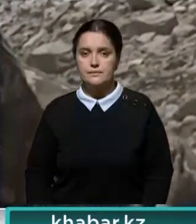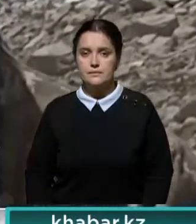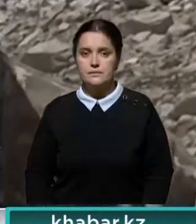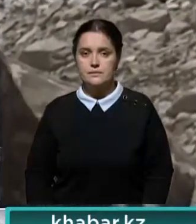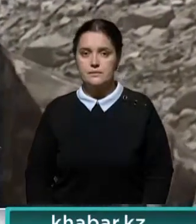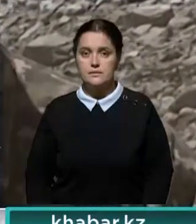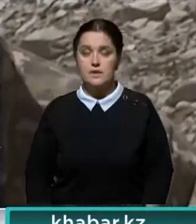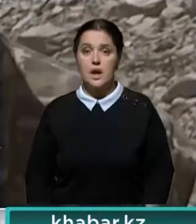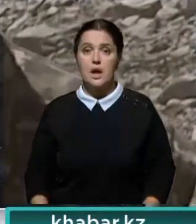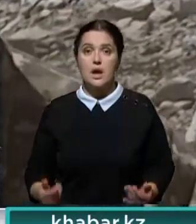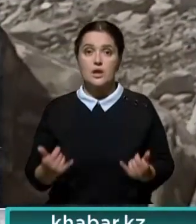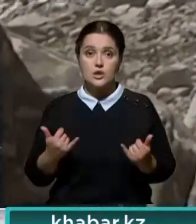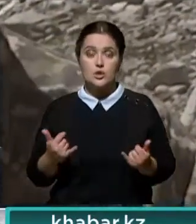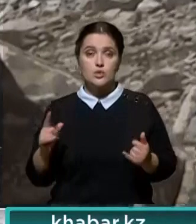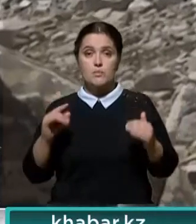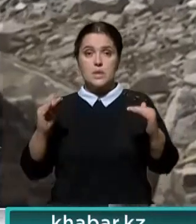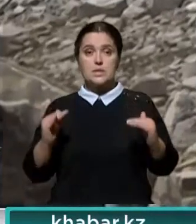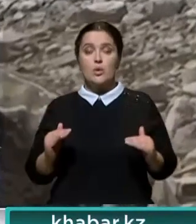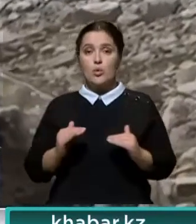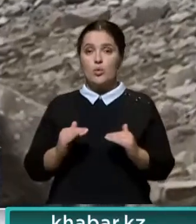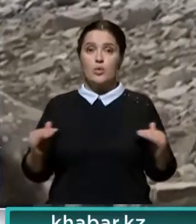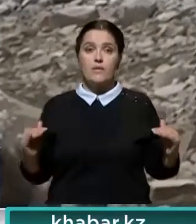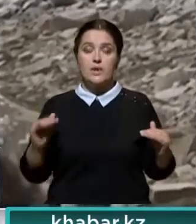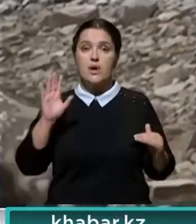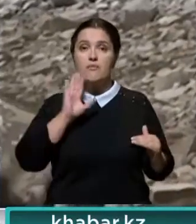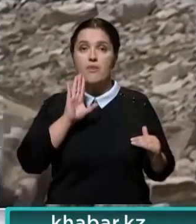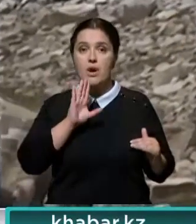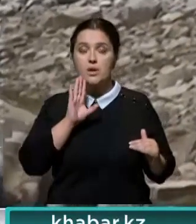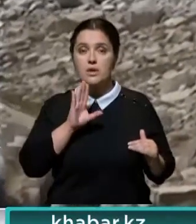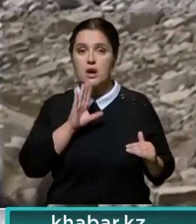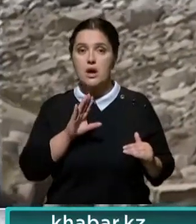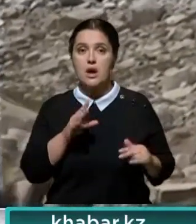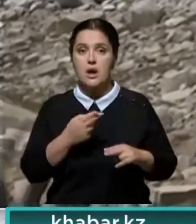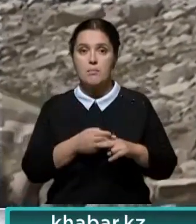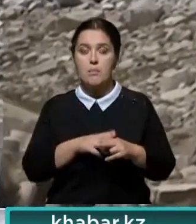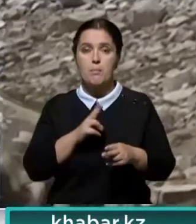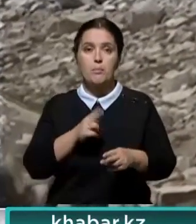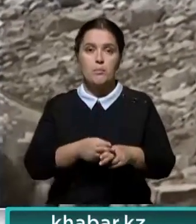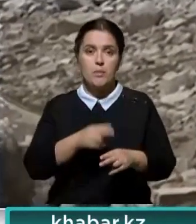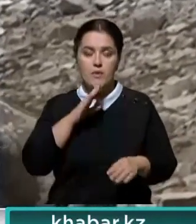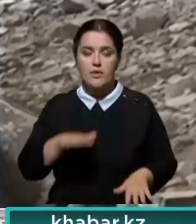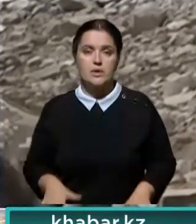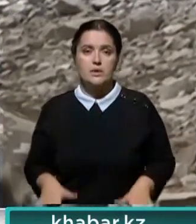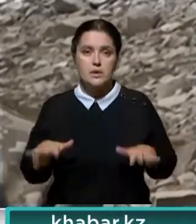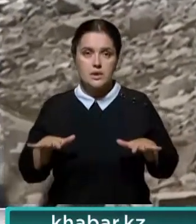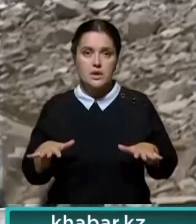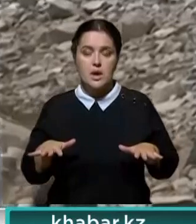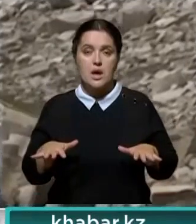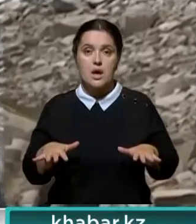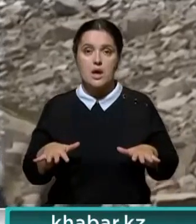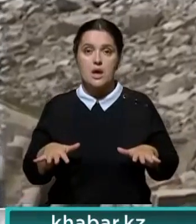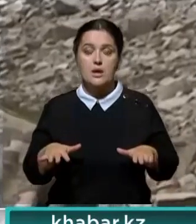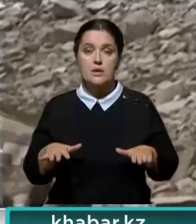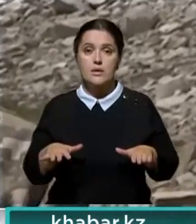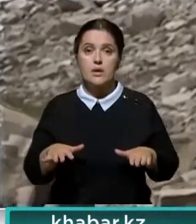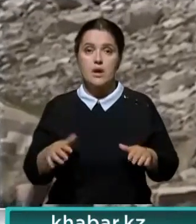Взрывные работы проводим для того, чтобы снизить уровень воды в моренных озерах. Это своего рода профилактика наводнений в населенных пунктах,